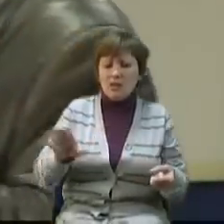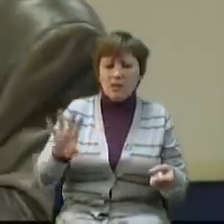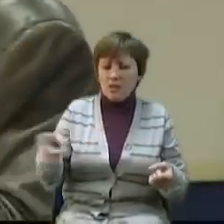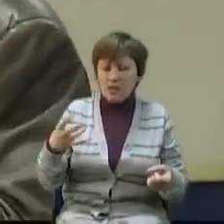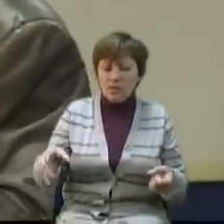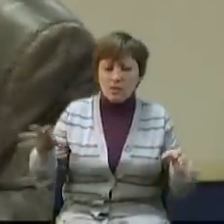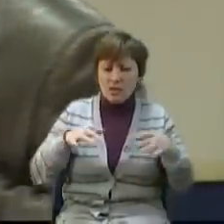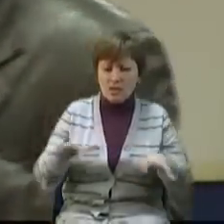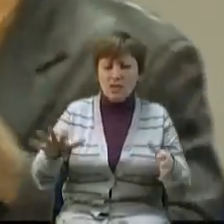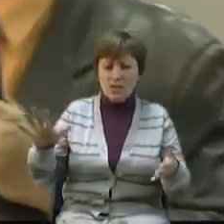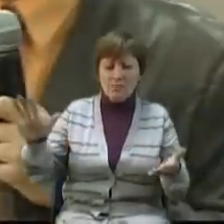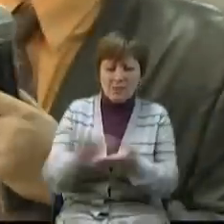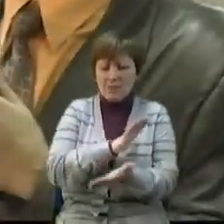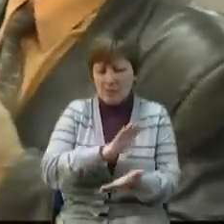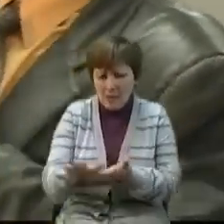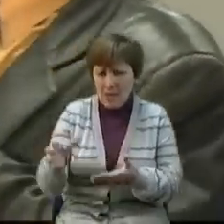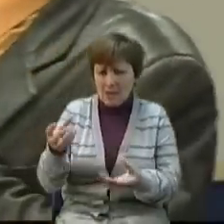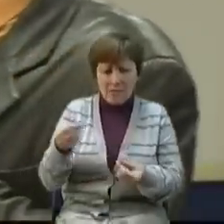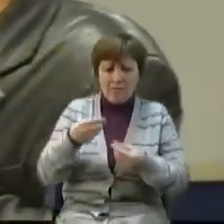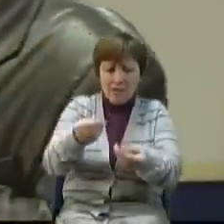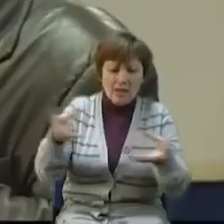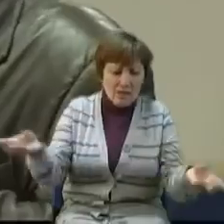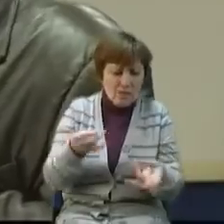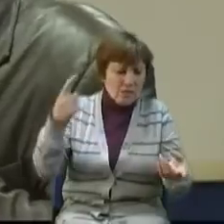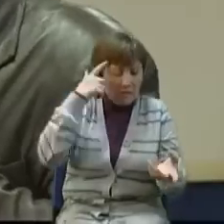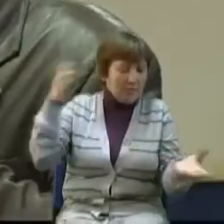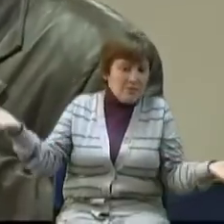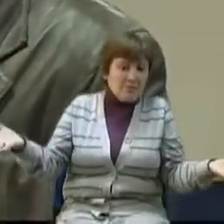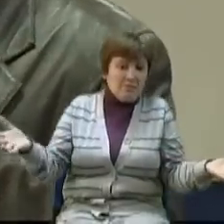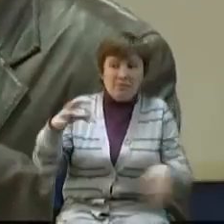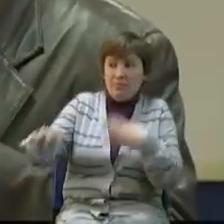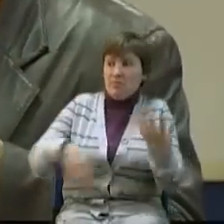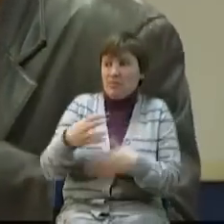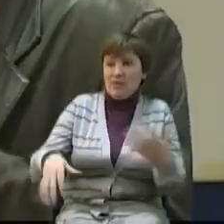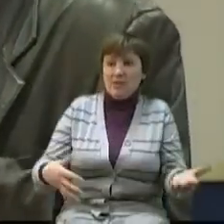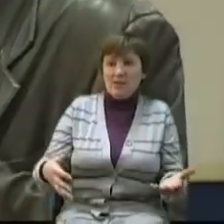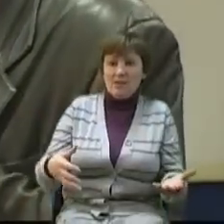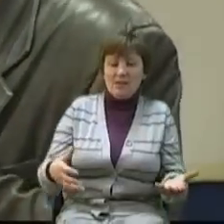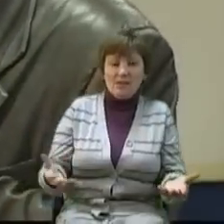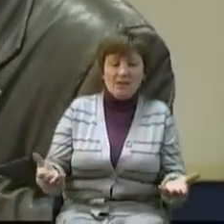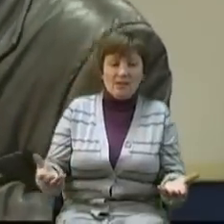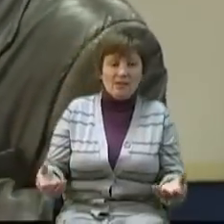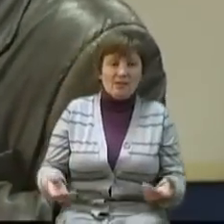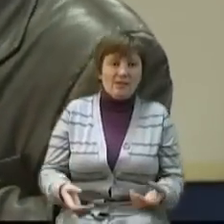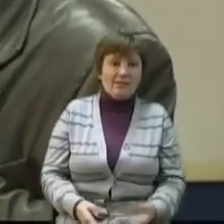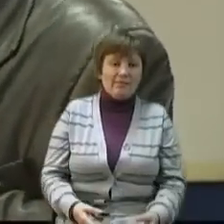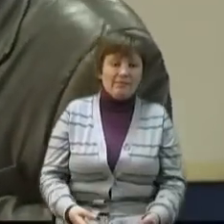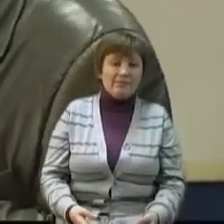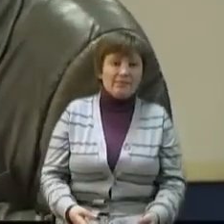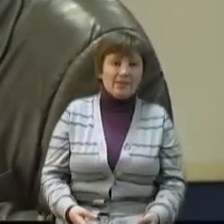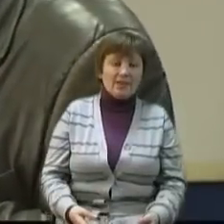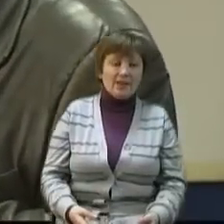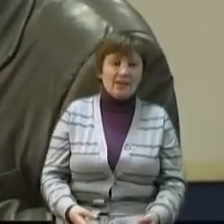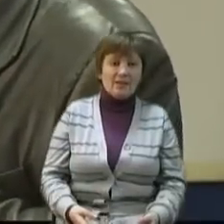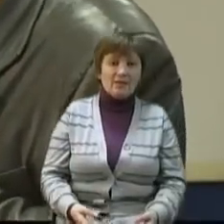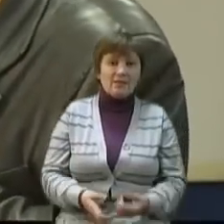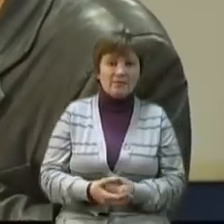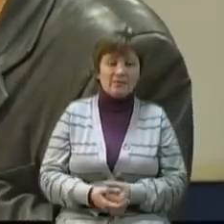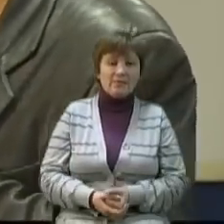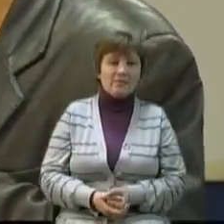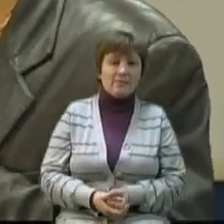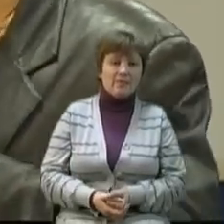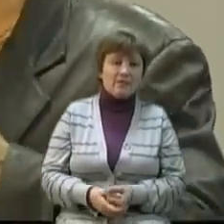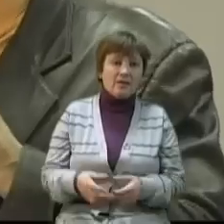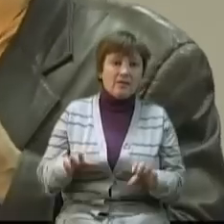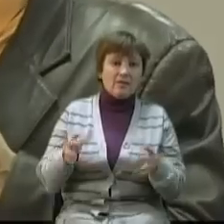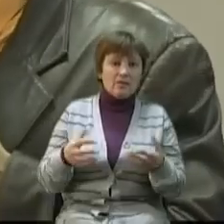то даром, то не даром, то дела праведников вслед идут, и вот как-то не сильно в этом разберешься. И